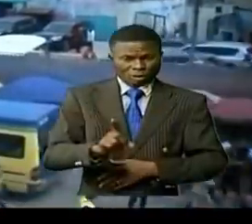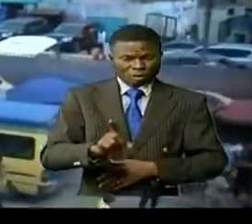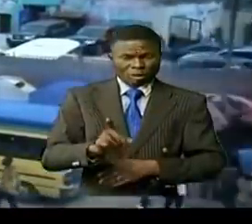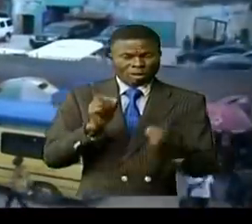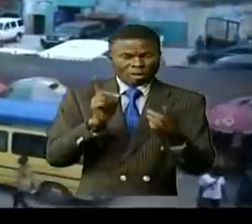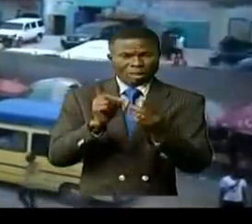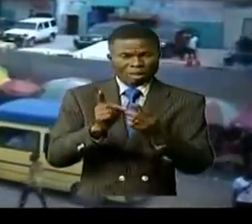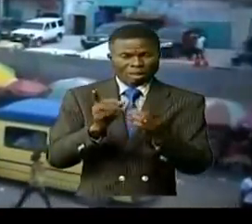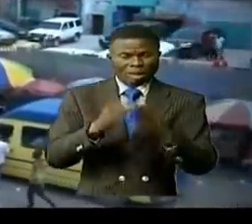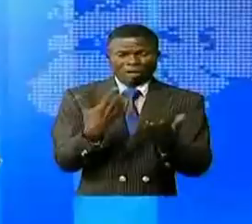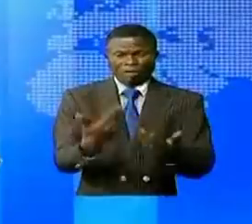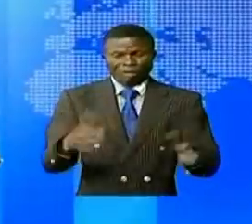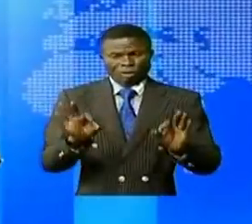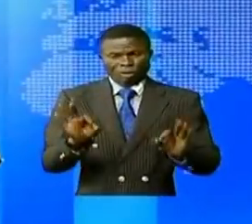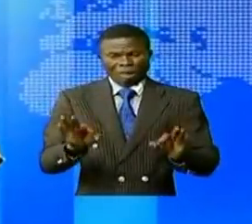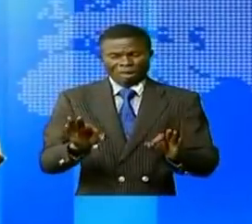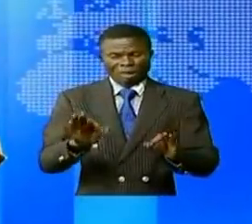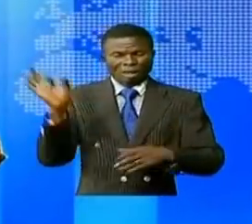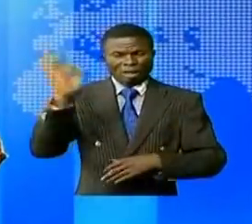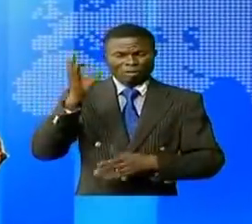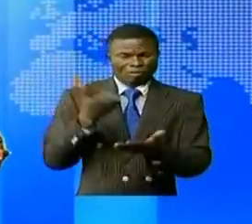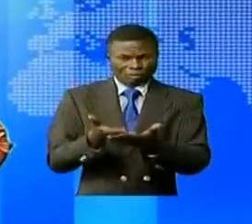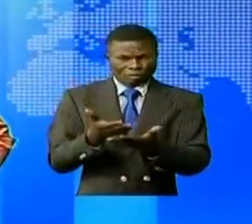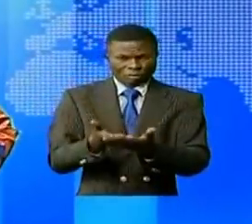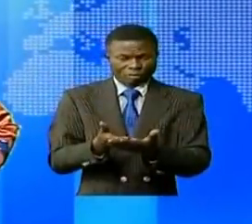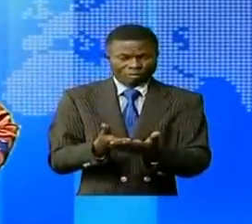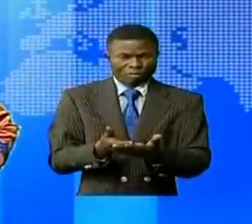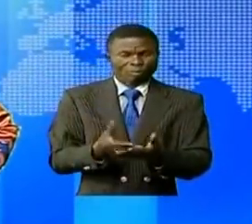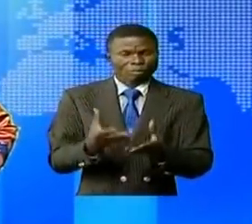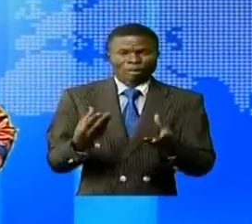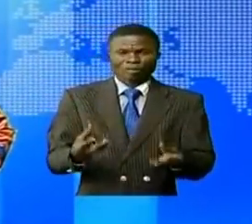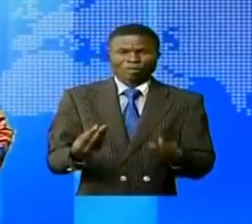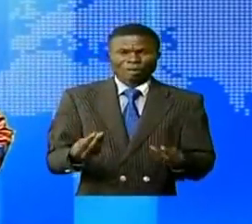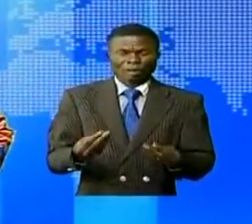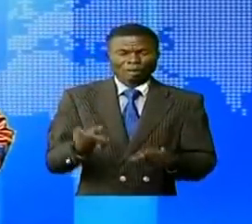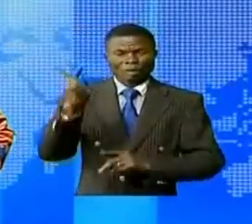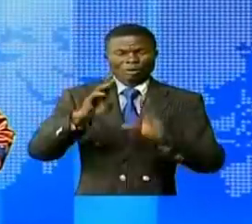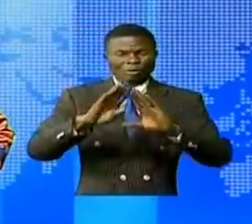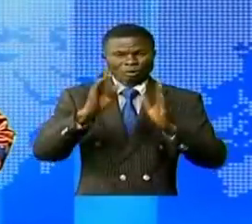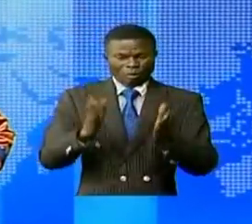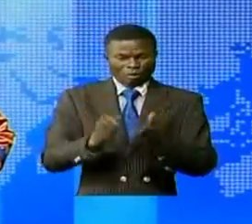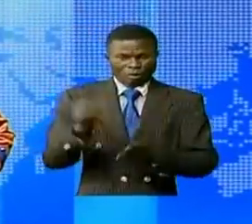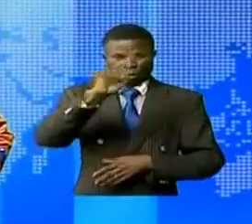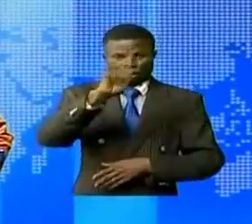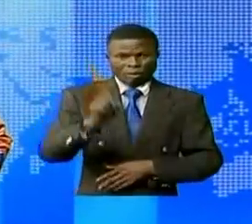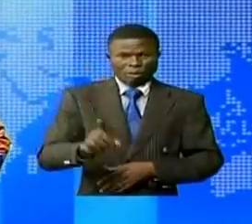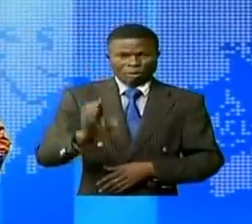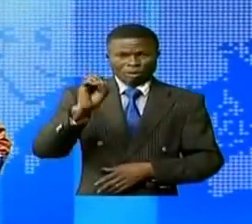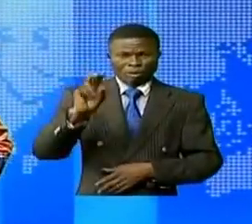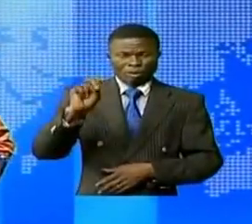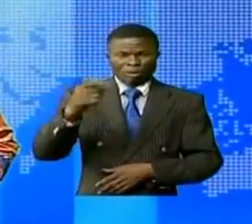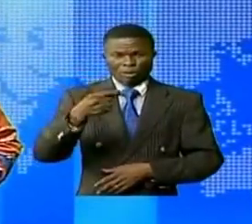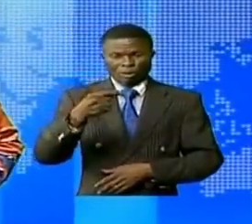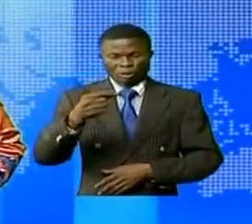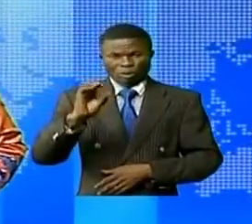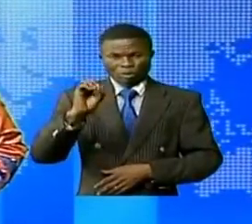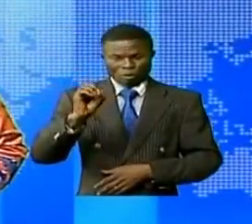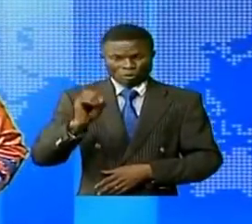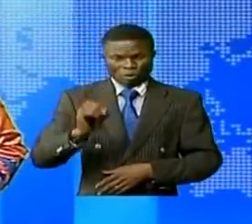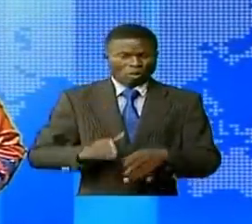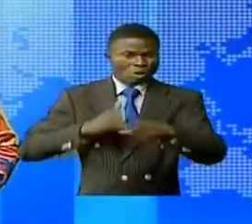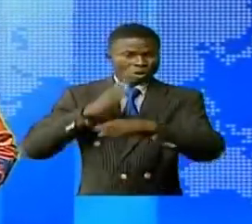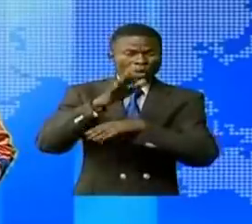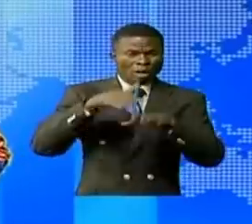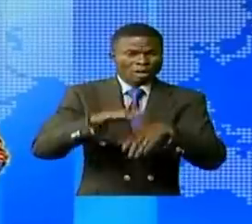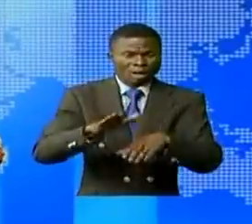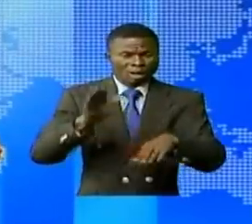avec la nature. C'est désormais facile pour les populations de Zongo de faire les trafics sur la rivière Oubangui